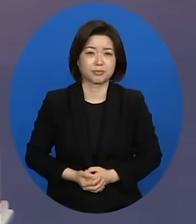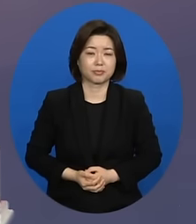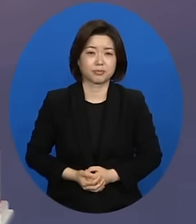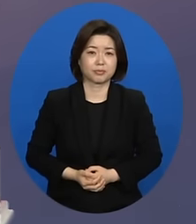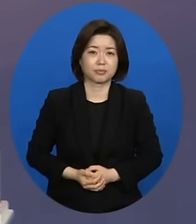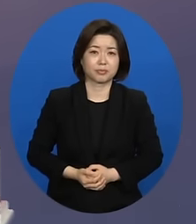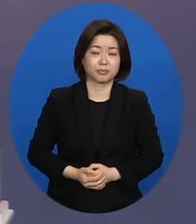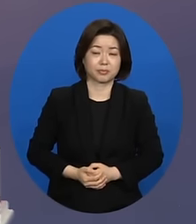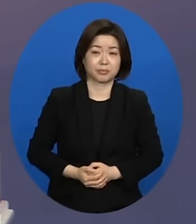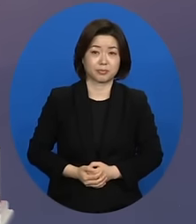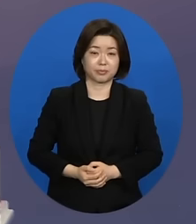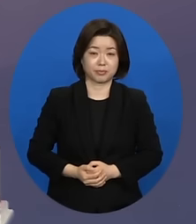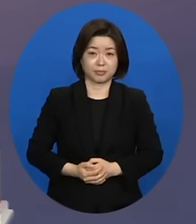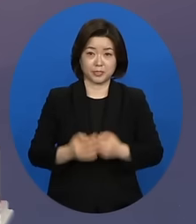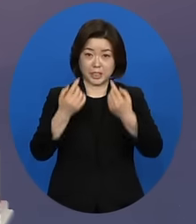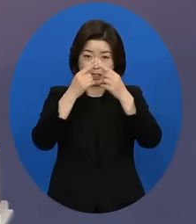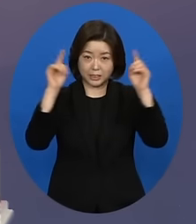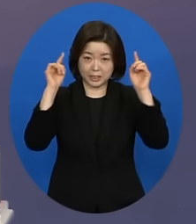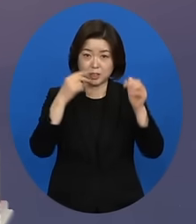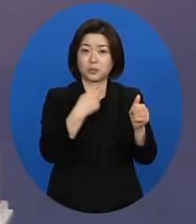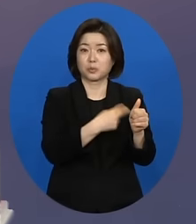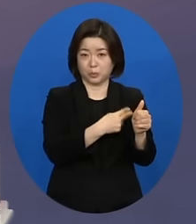대학교 교수,